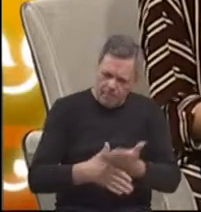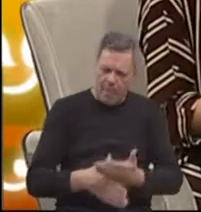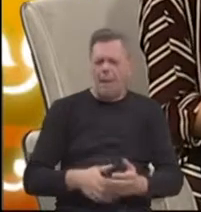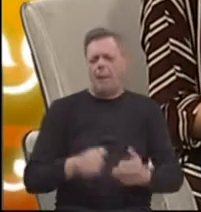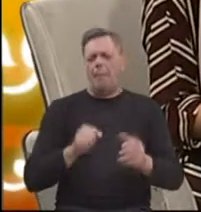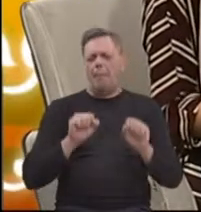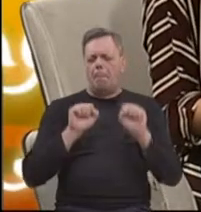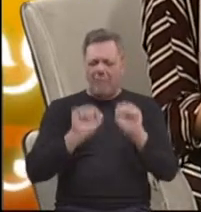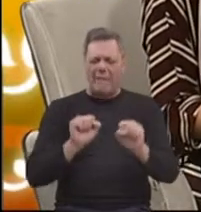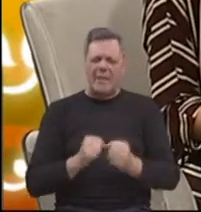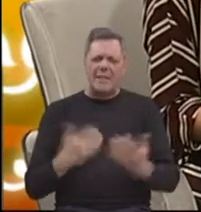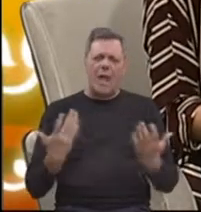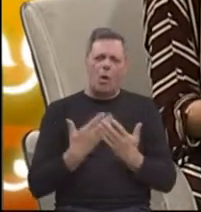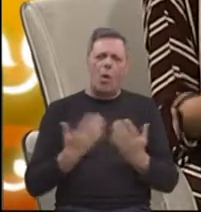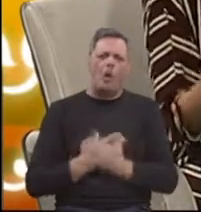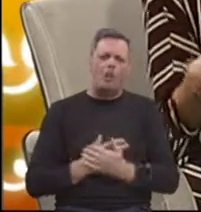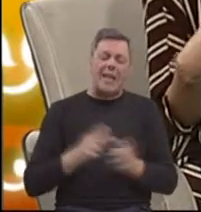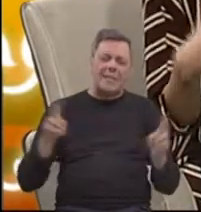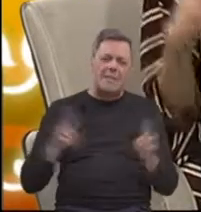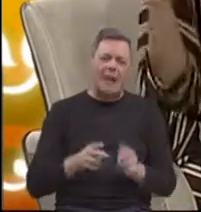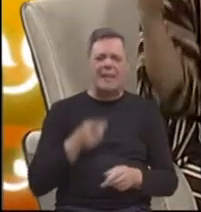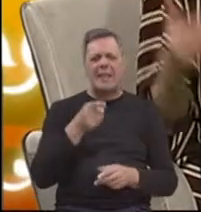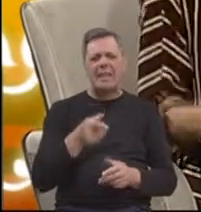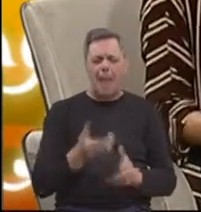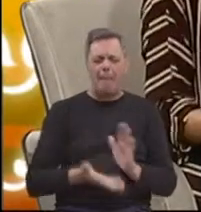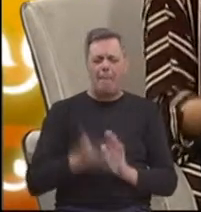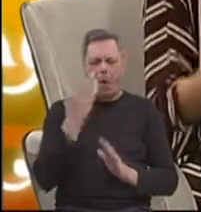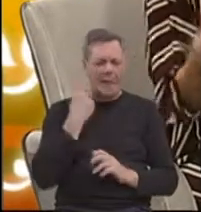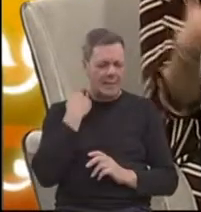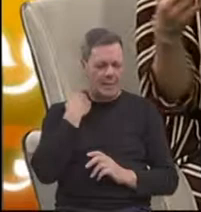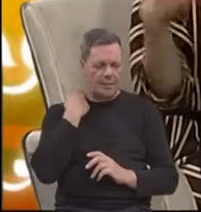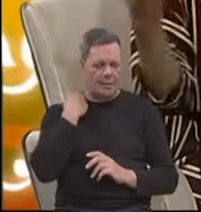prevencije koji će smanjiti taj porast,